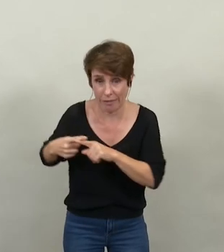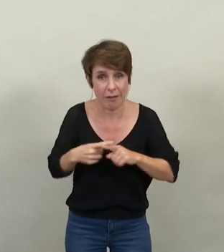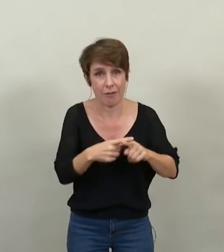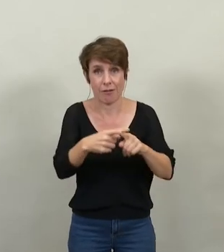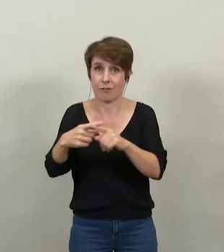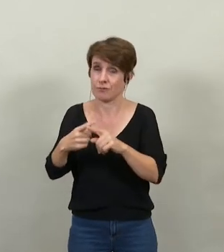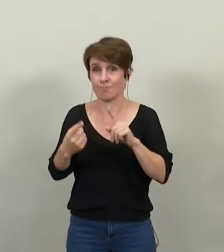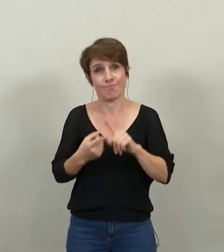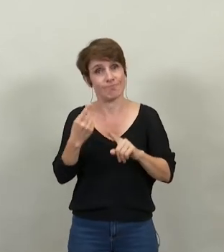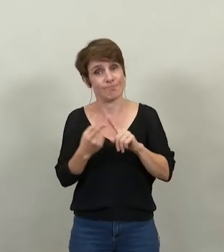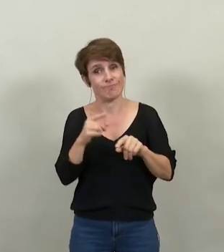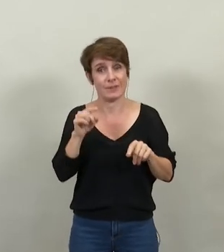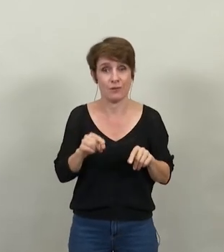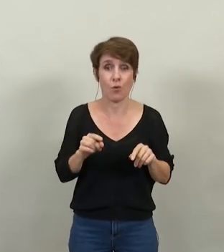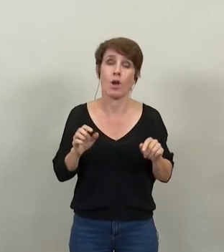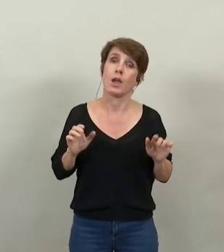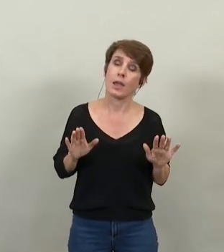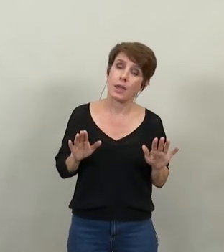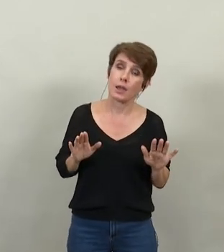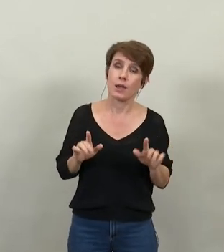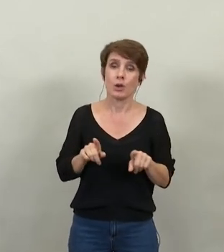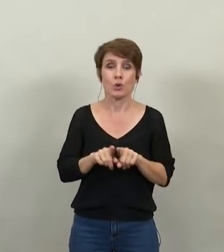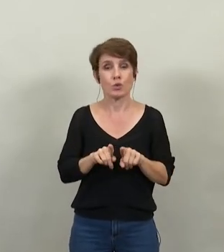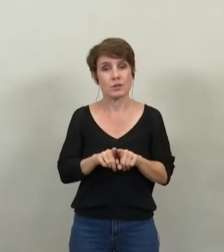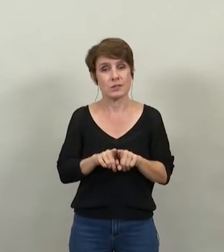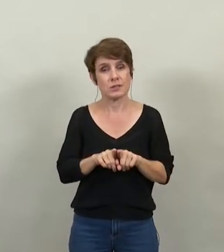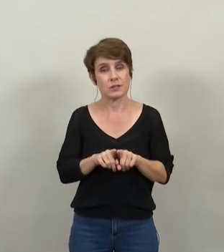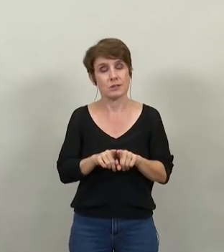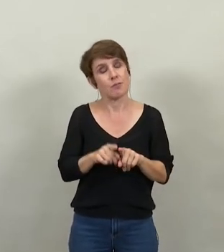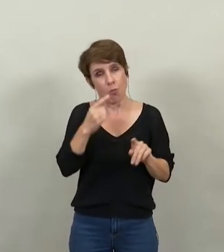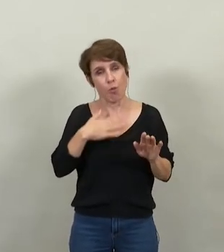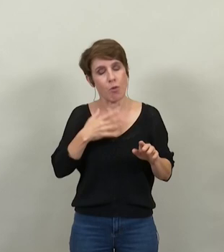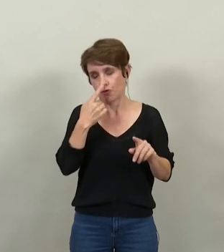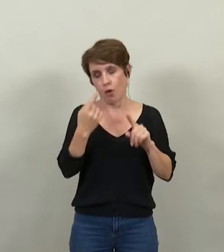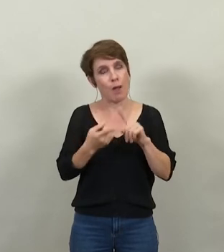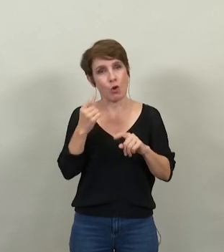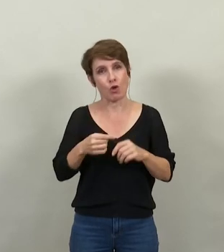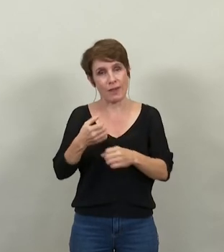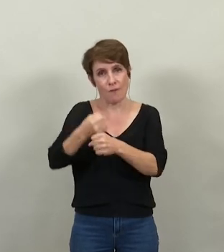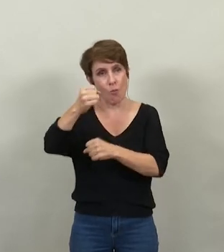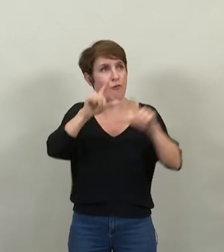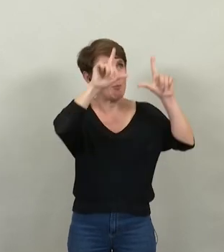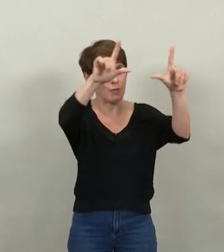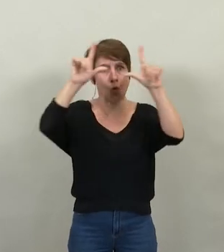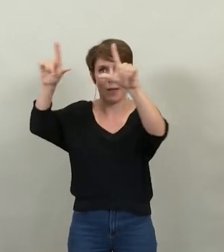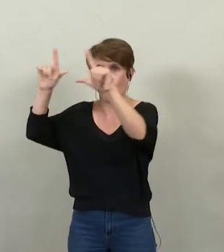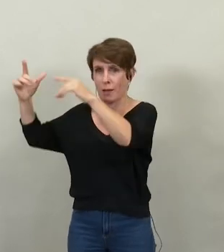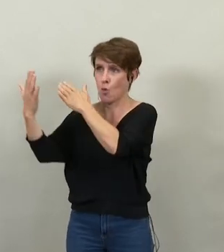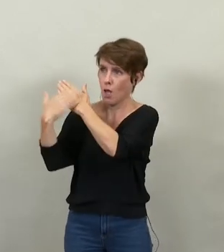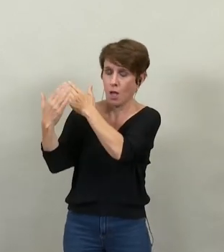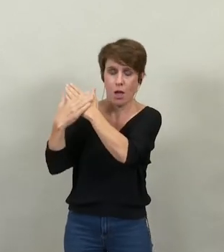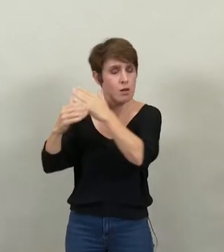donc c'est la moindre des choses de de pouvoir mettre des signalétique qui nous paraissent aujourd'hui essentiel